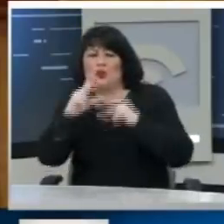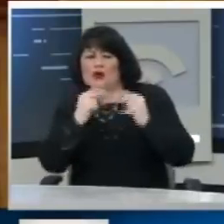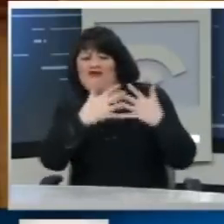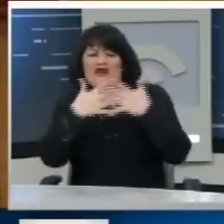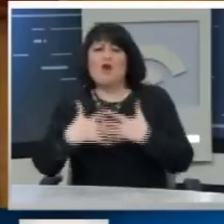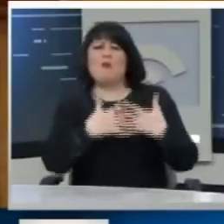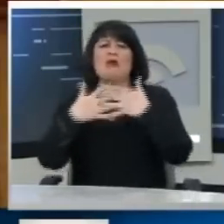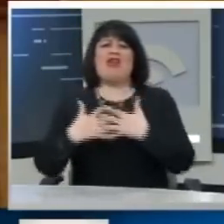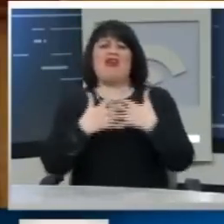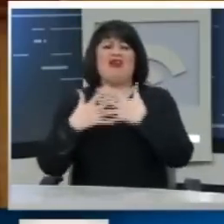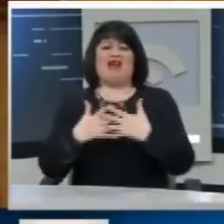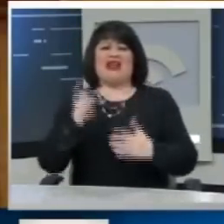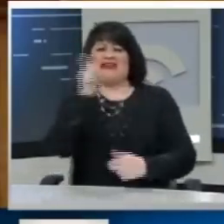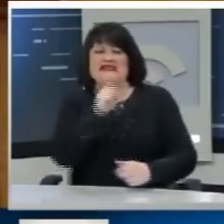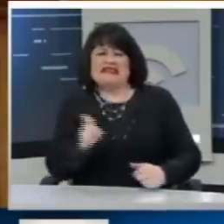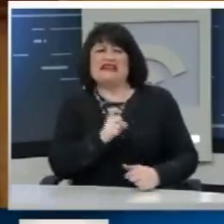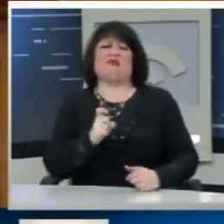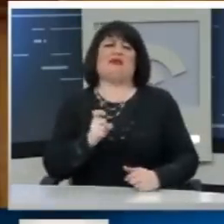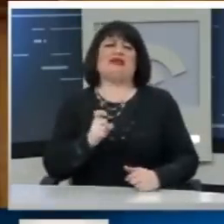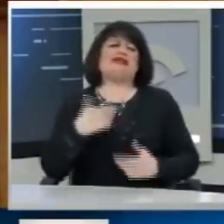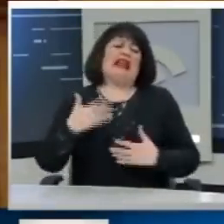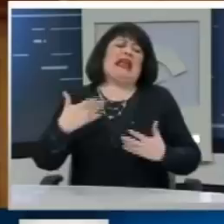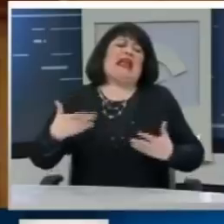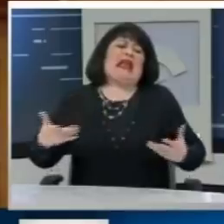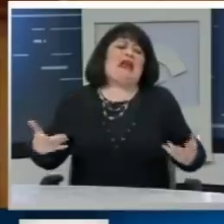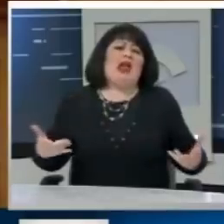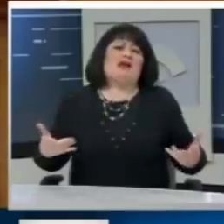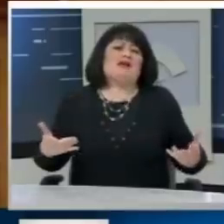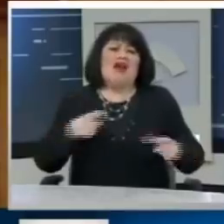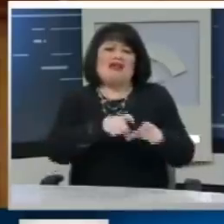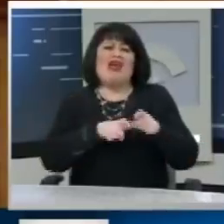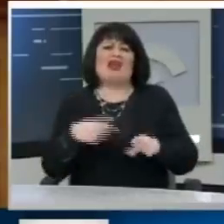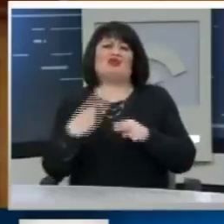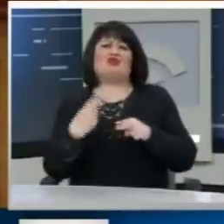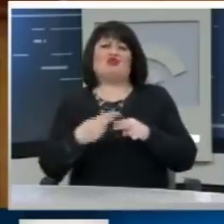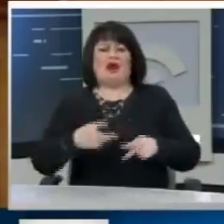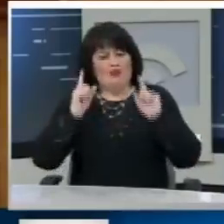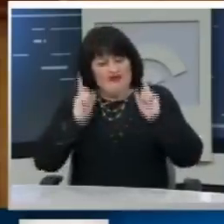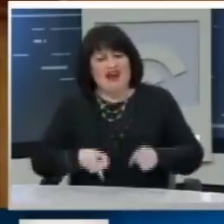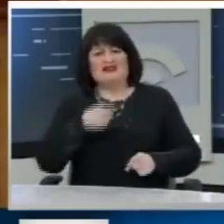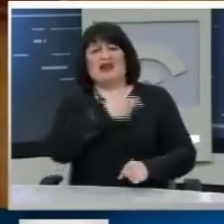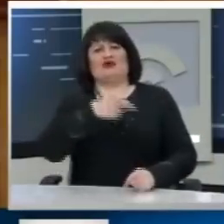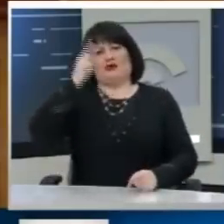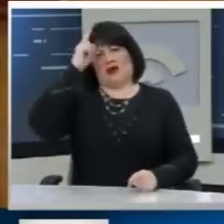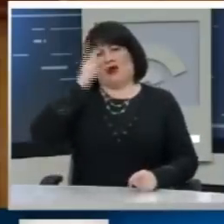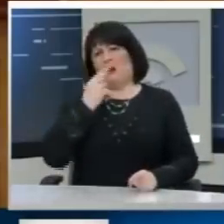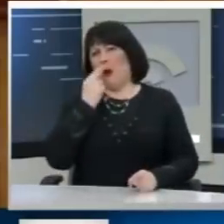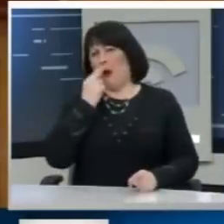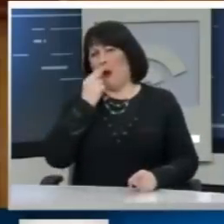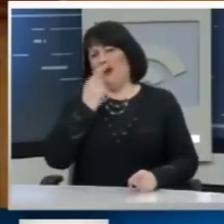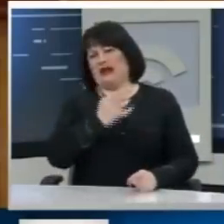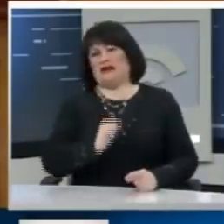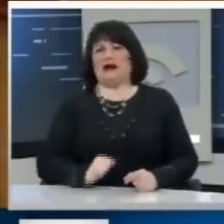βιομηχανιών. Siemens, Krupp, Thyssen κλπ. Κλπ. Και αποφάσισαν Χίτλερ. Έγινε σύσκεψη πριν